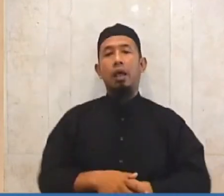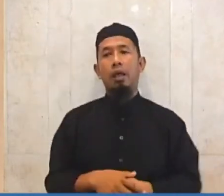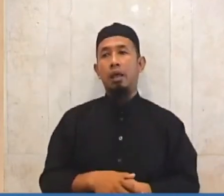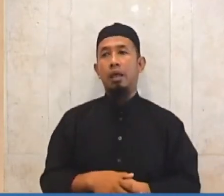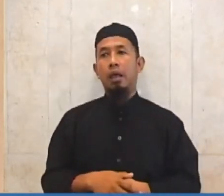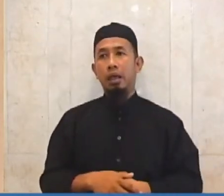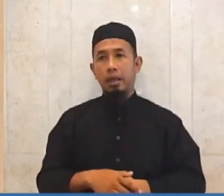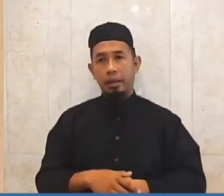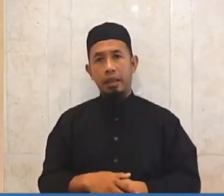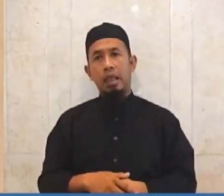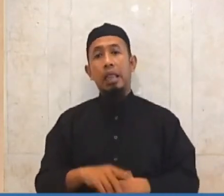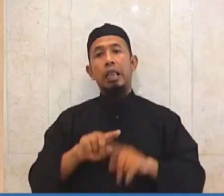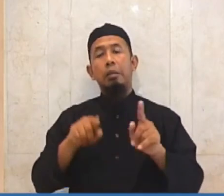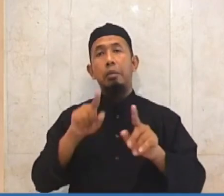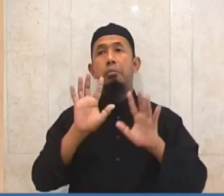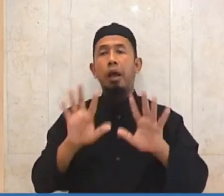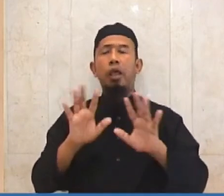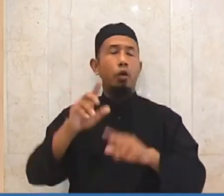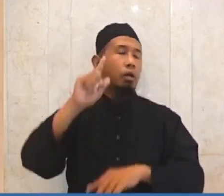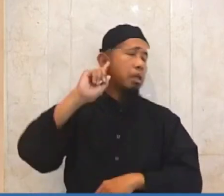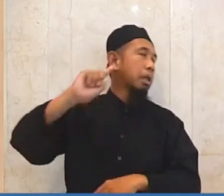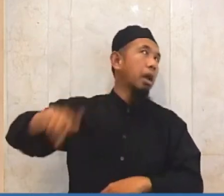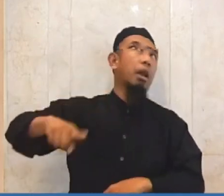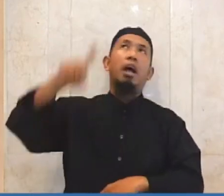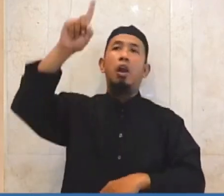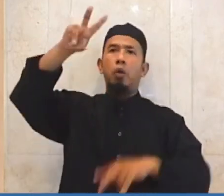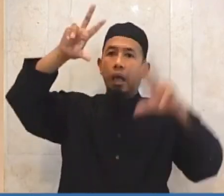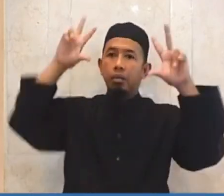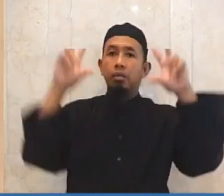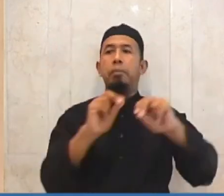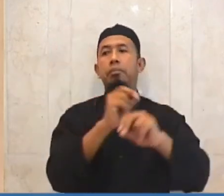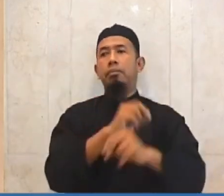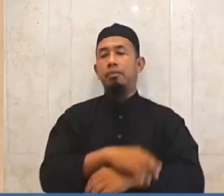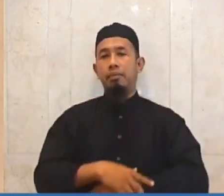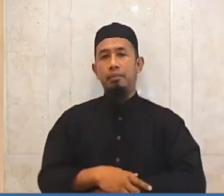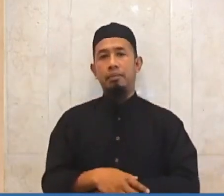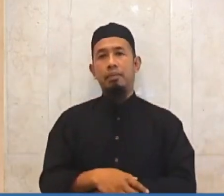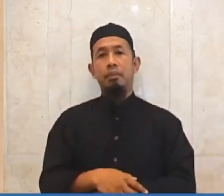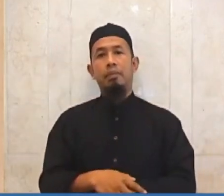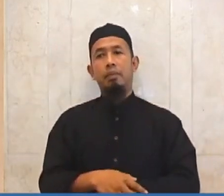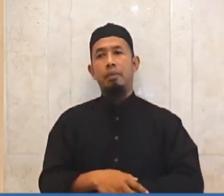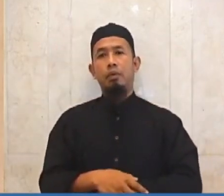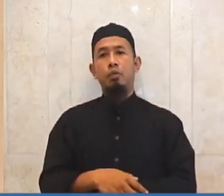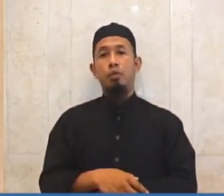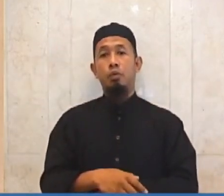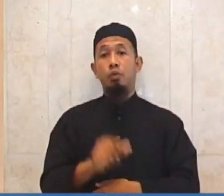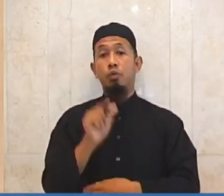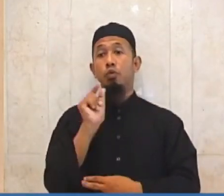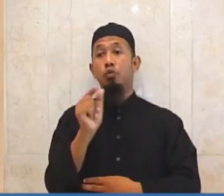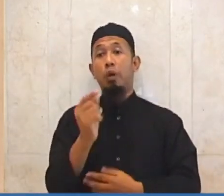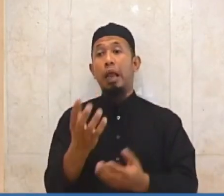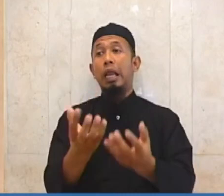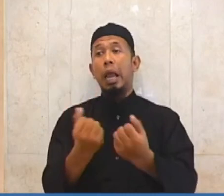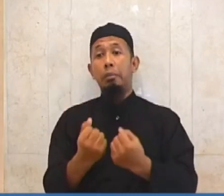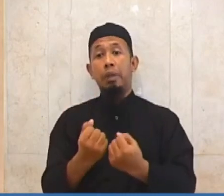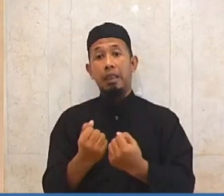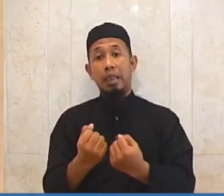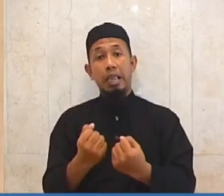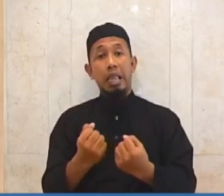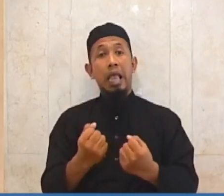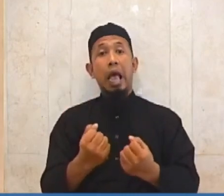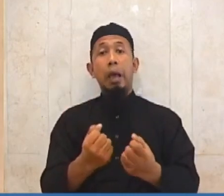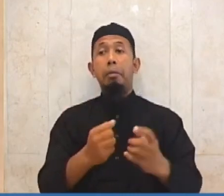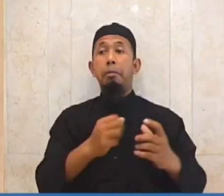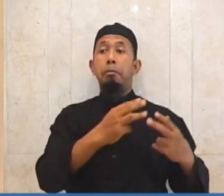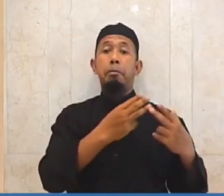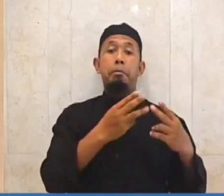perbuatan mereka jemaah yang dirahmati Allah subhanahu wa taala untuk memperoleh mental spiritual seperti itu